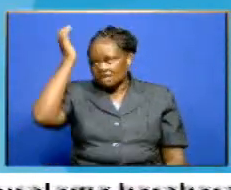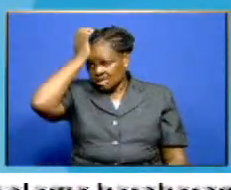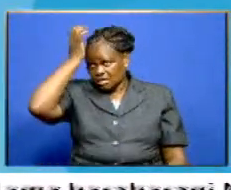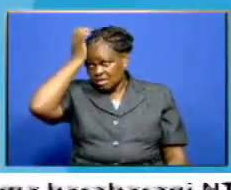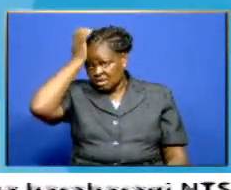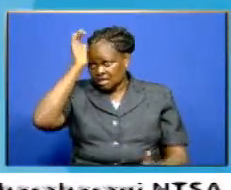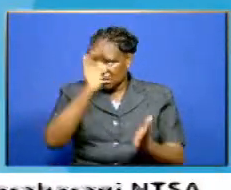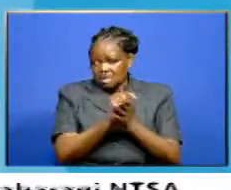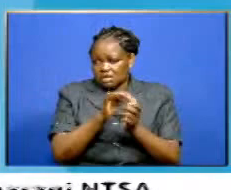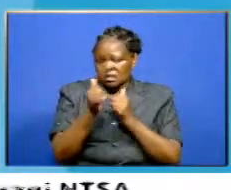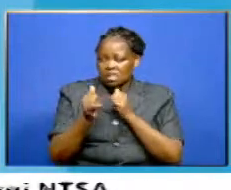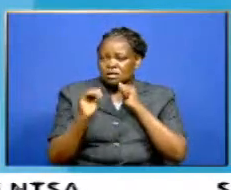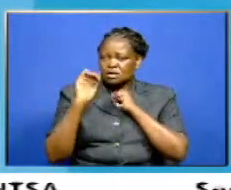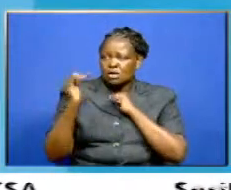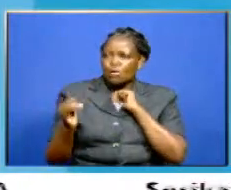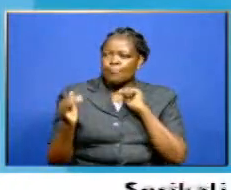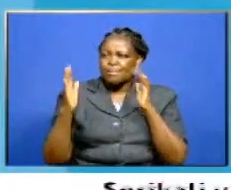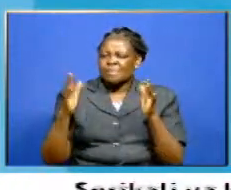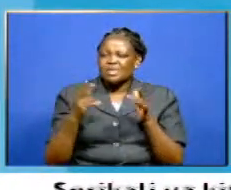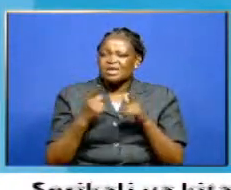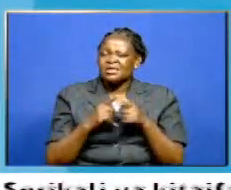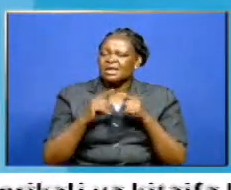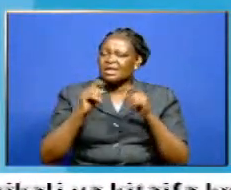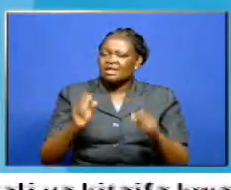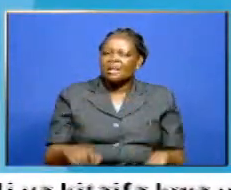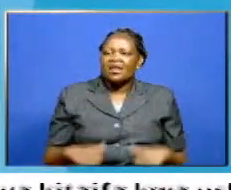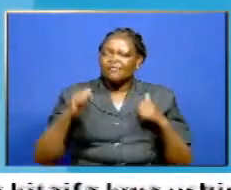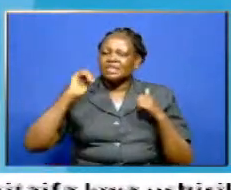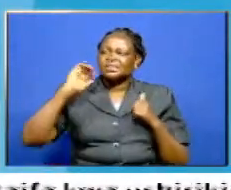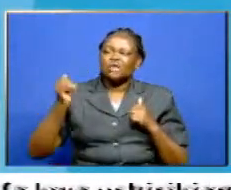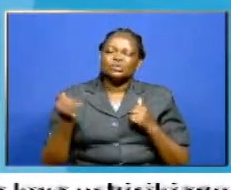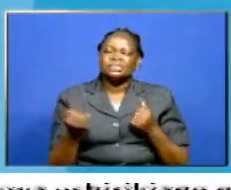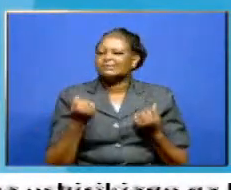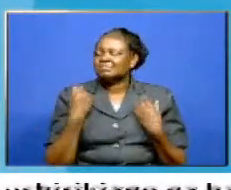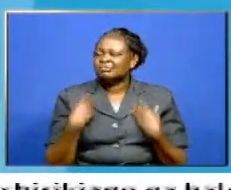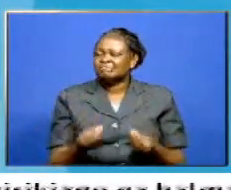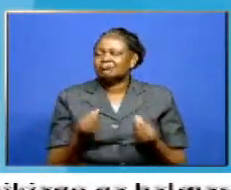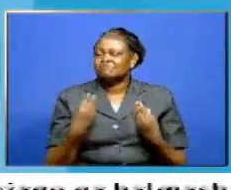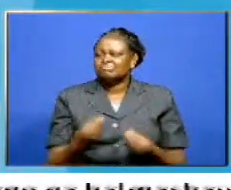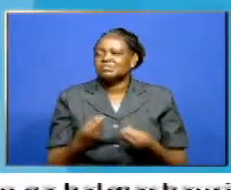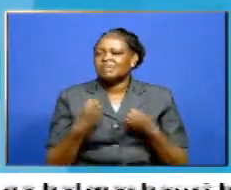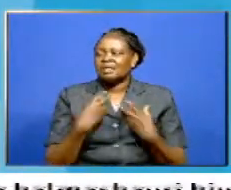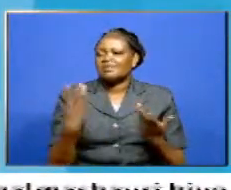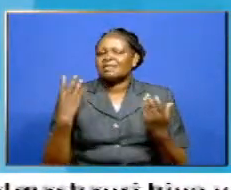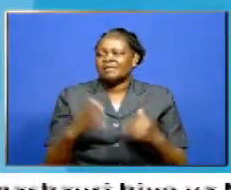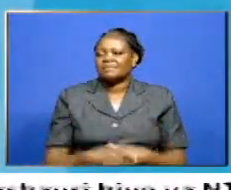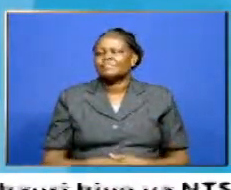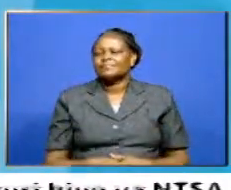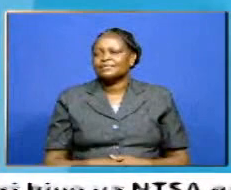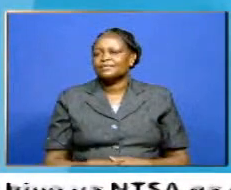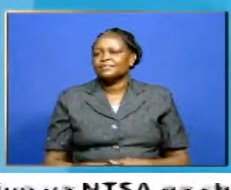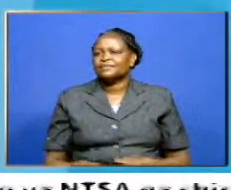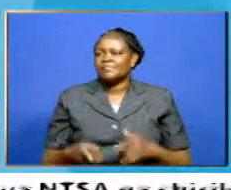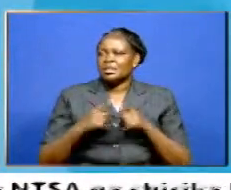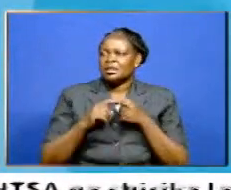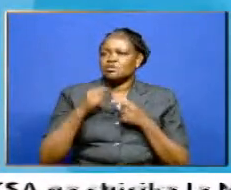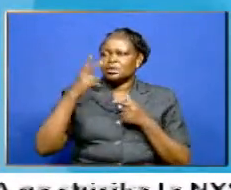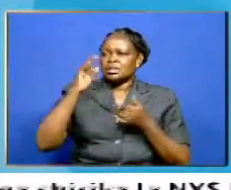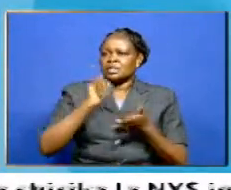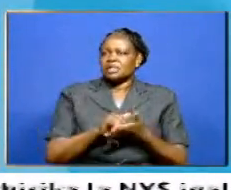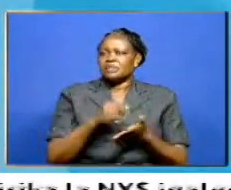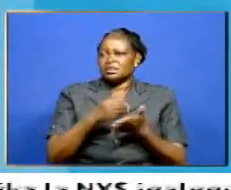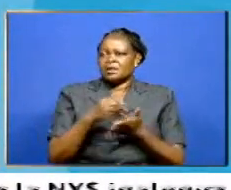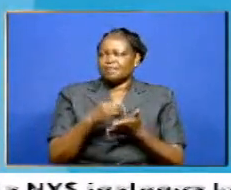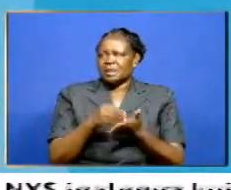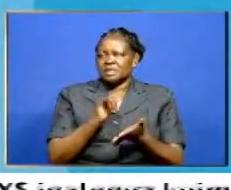miji mingine. Unapata maisha katika zile miji ya kujuu sana. Unapata kwamba zile pesa